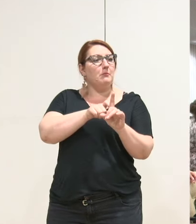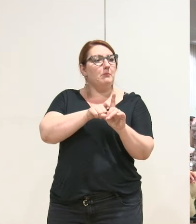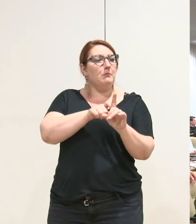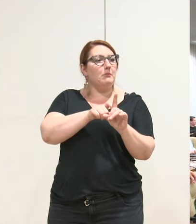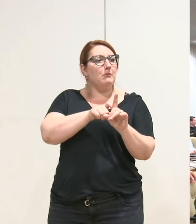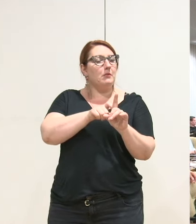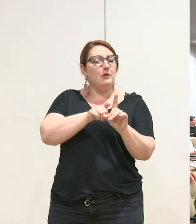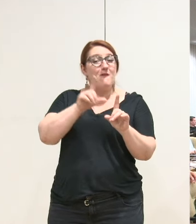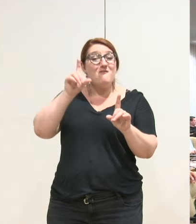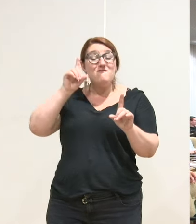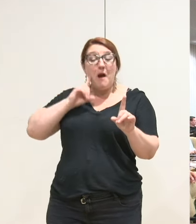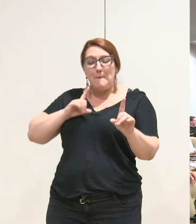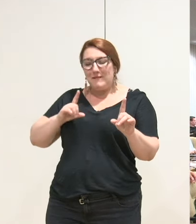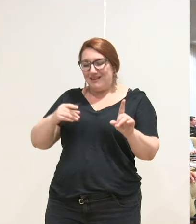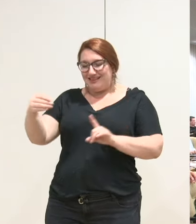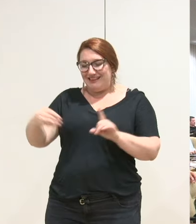il